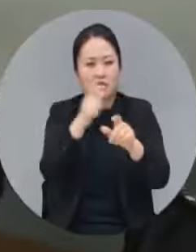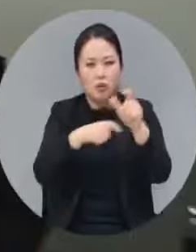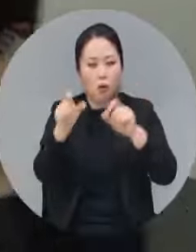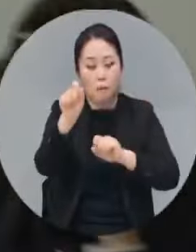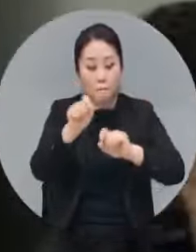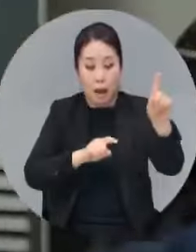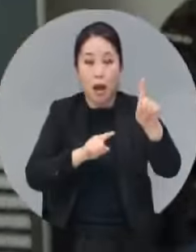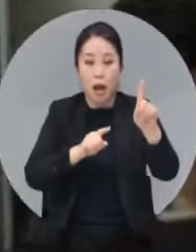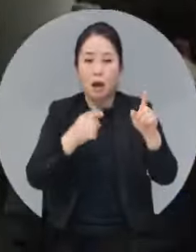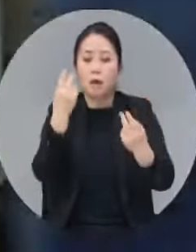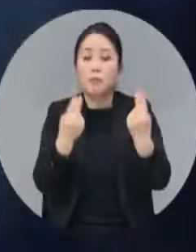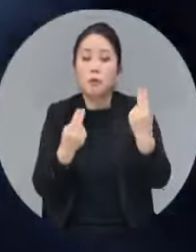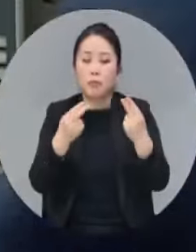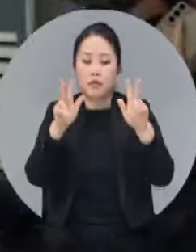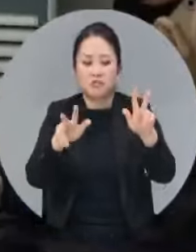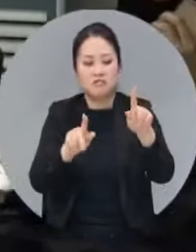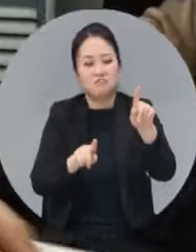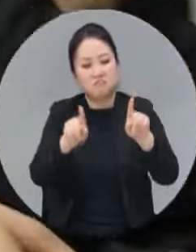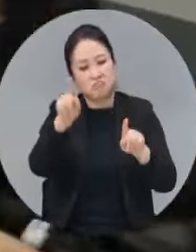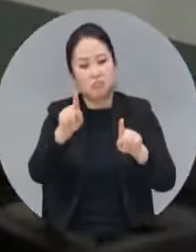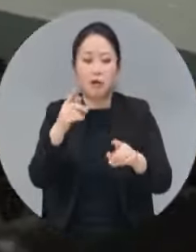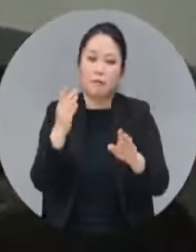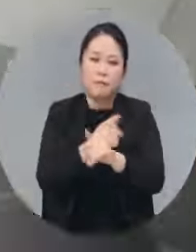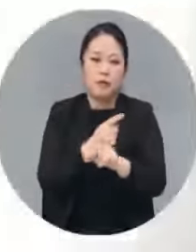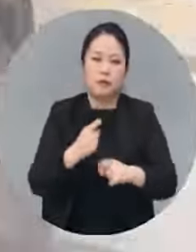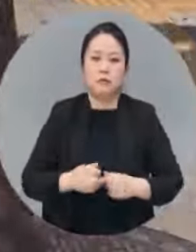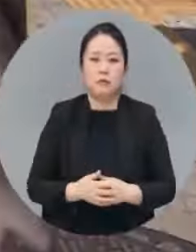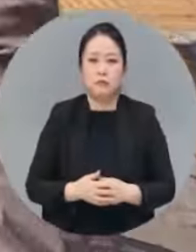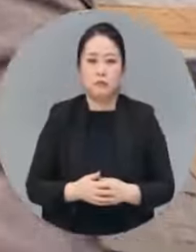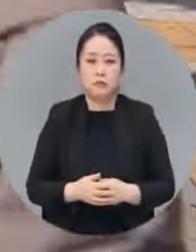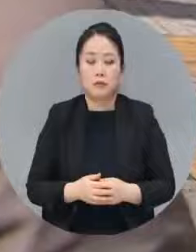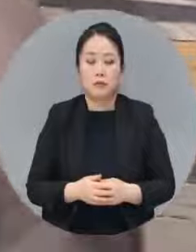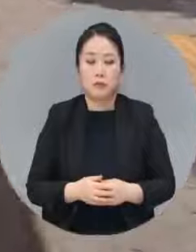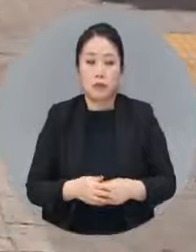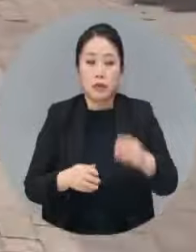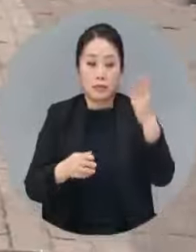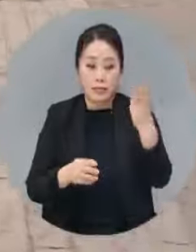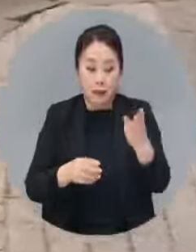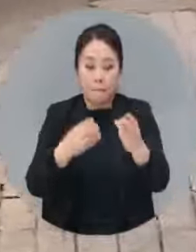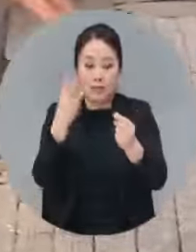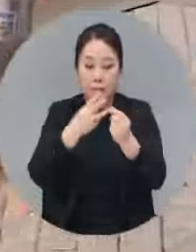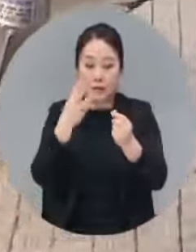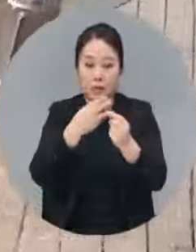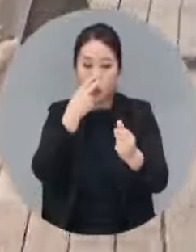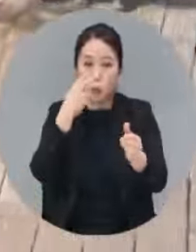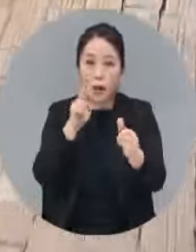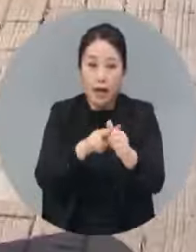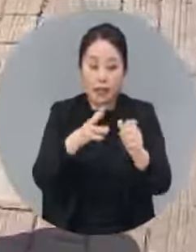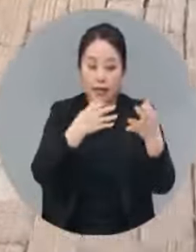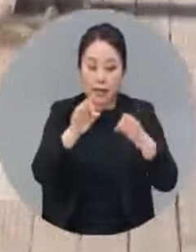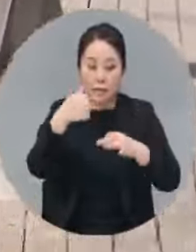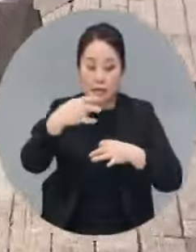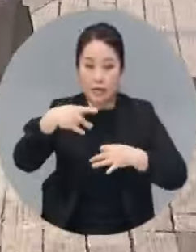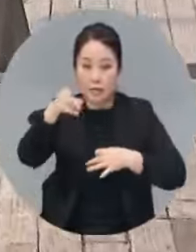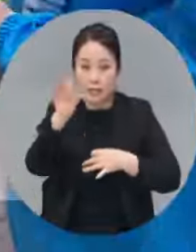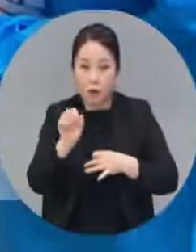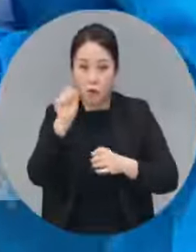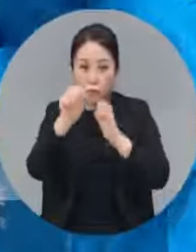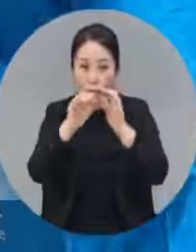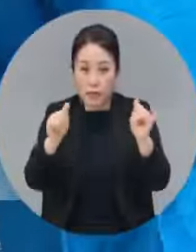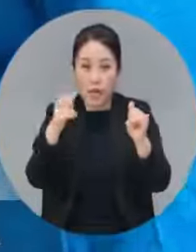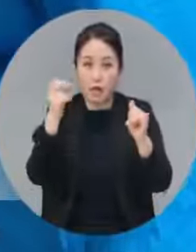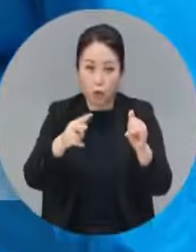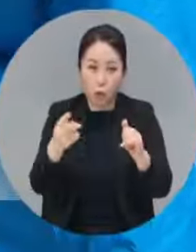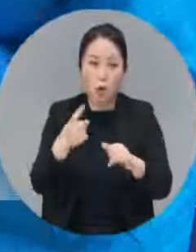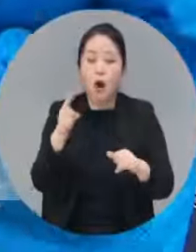것과 비교하면 상황이 크게 달라졌습니다. 3선에 도전하는 국민의힘 김희정 후보와 부산 유일